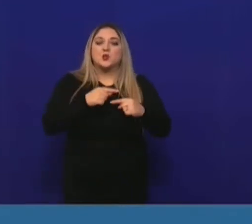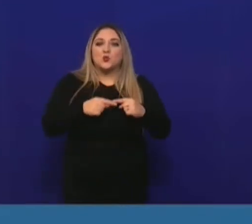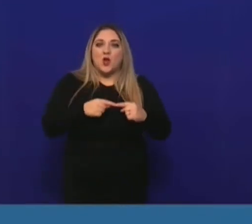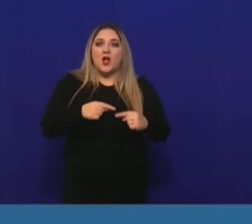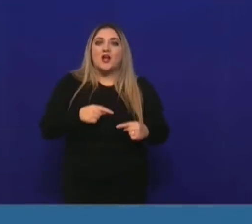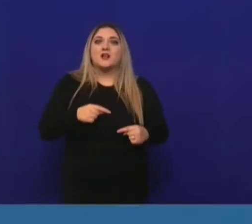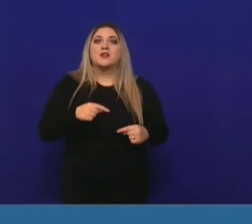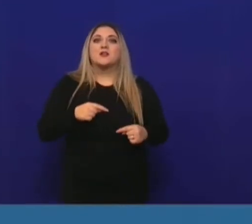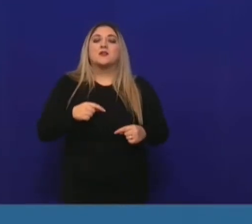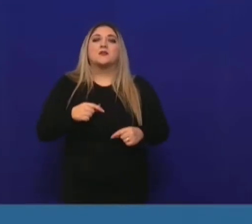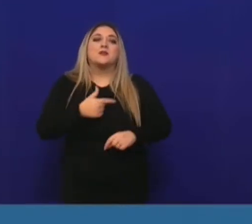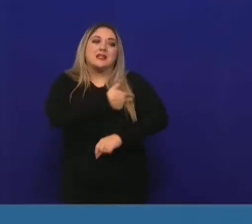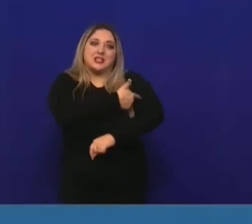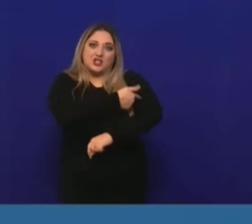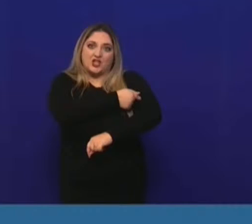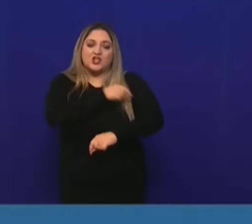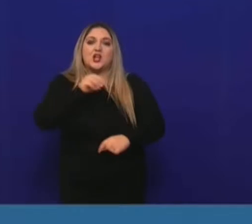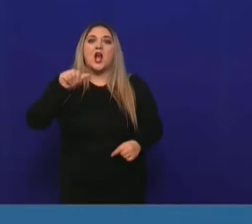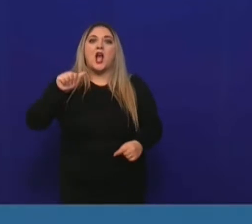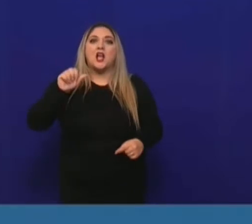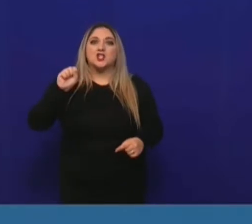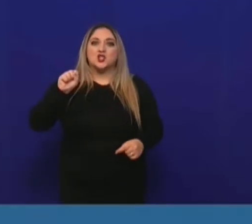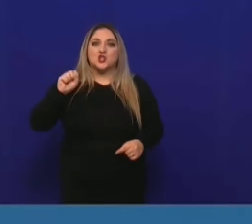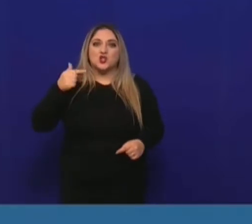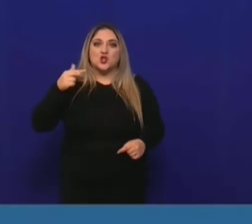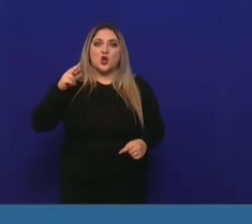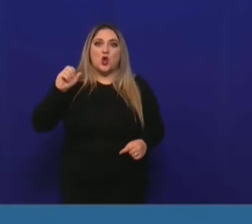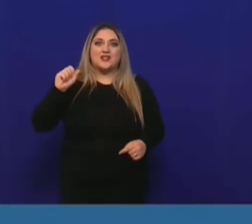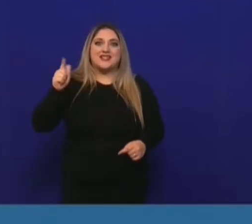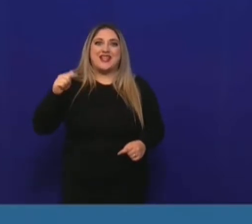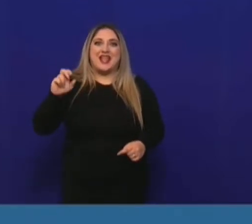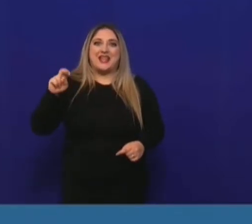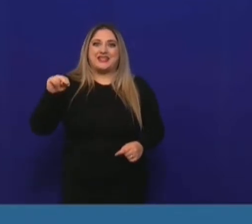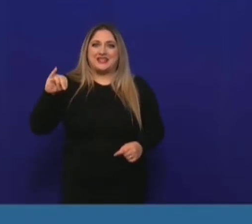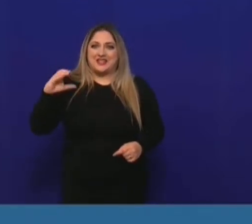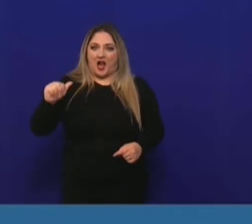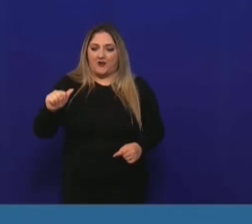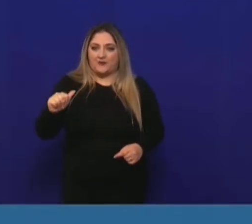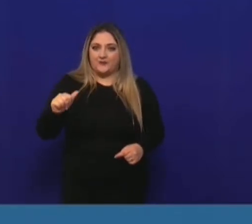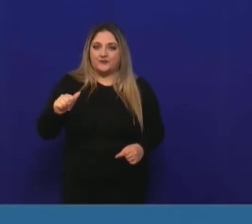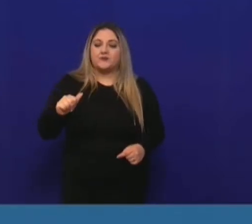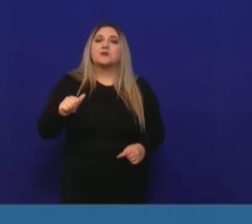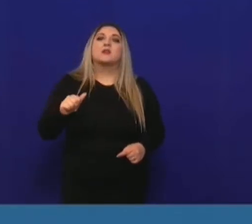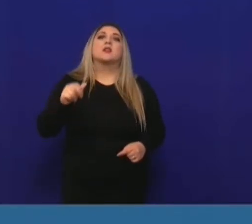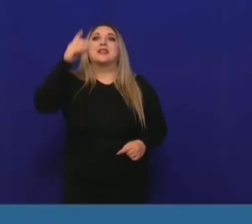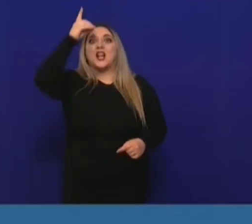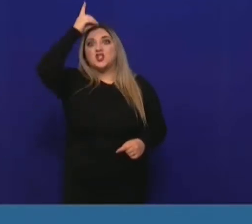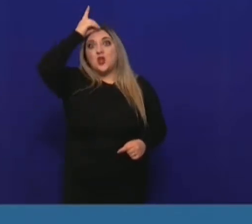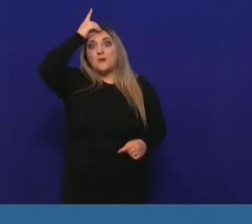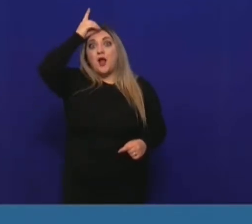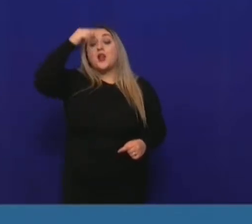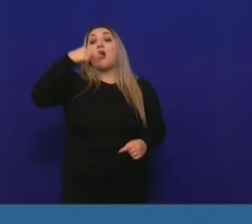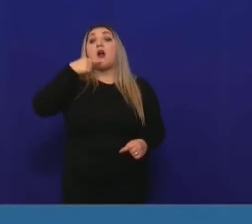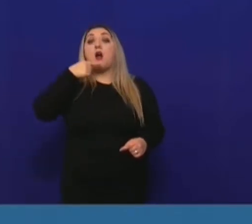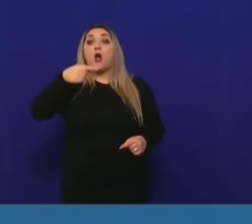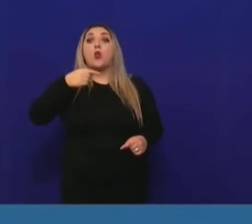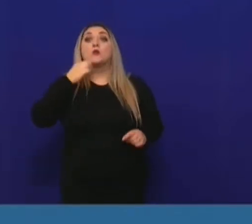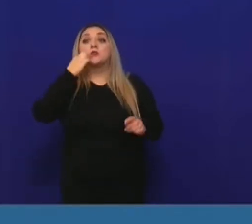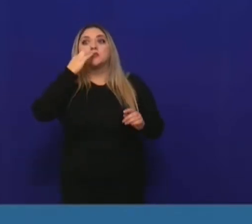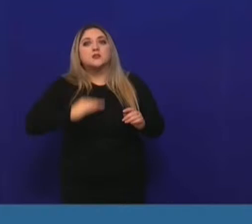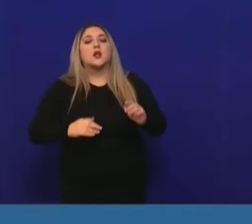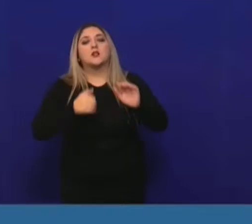saret qabel. Taħseb li dil-kontroversja li tkun hawn u l-pożizzjoni ħadet il-Ġermanja, taħseb li b'xi mod